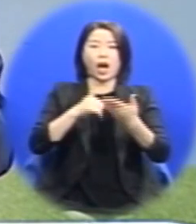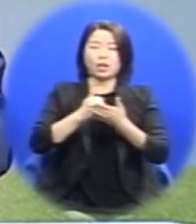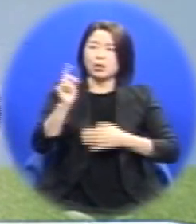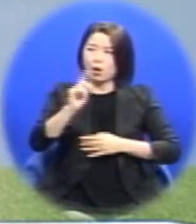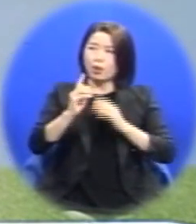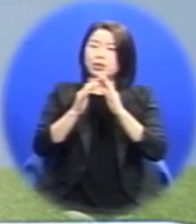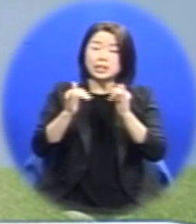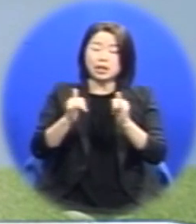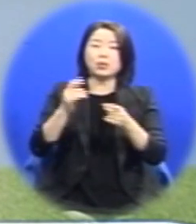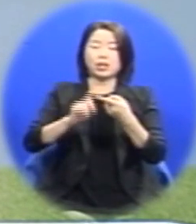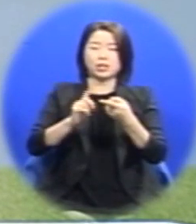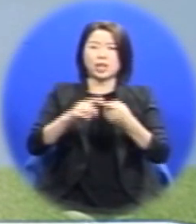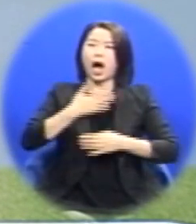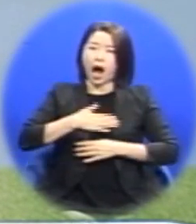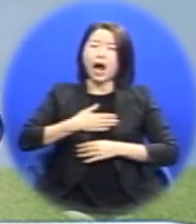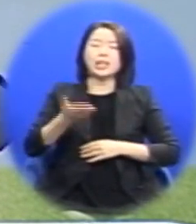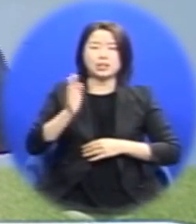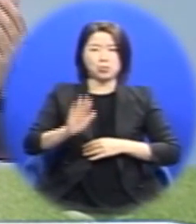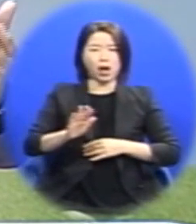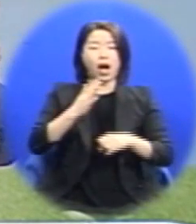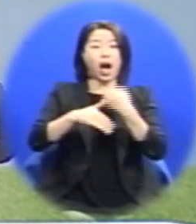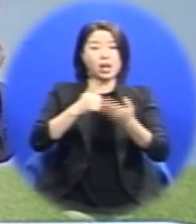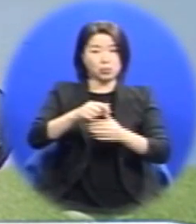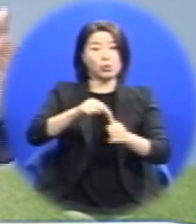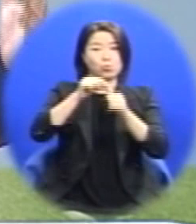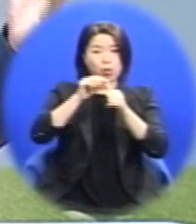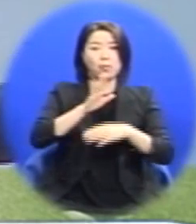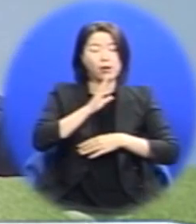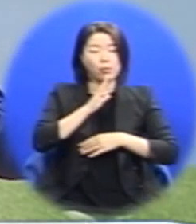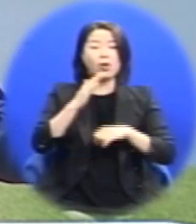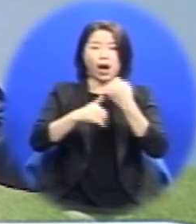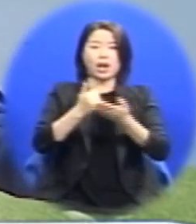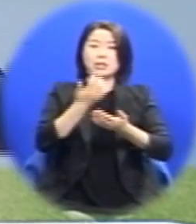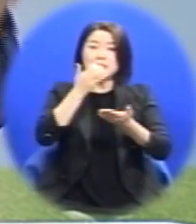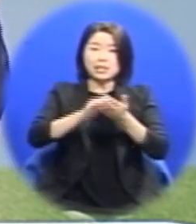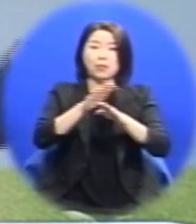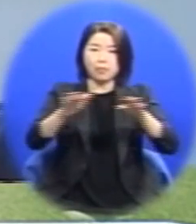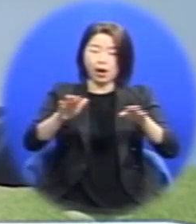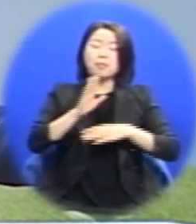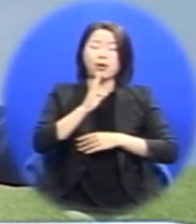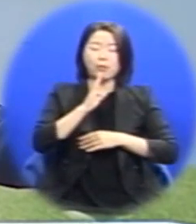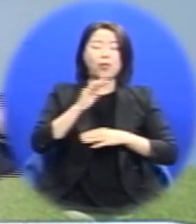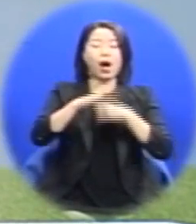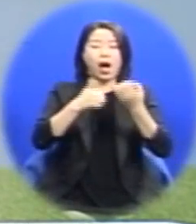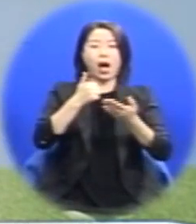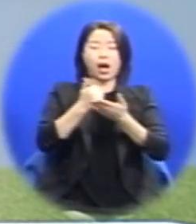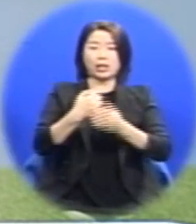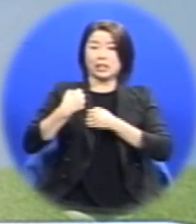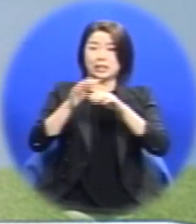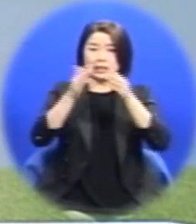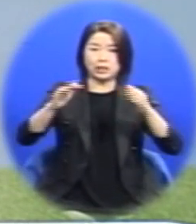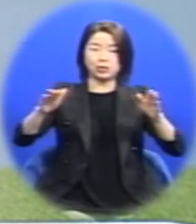어떤 분인가를 알기는 알지만, 하나님이 구원이시고, 하나님이 반석이시고, 하나님이 요새시고,